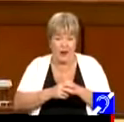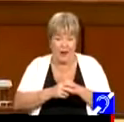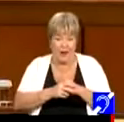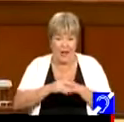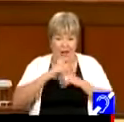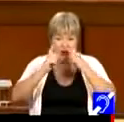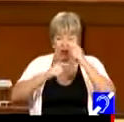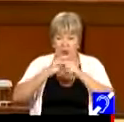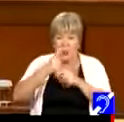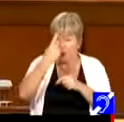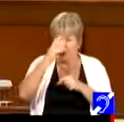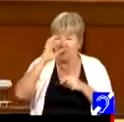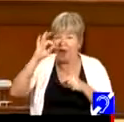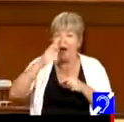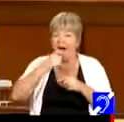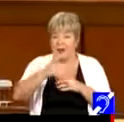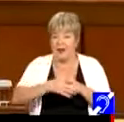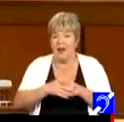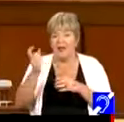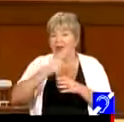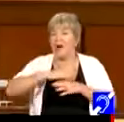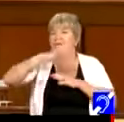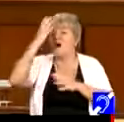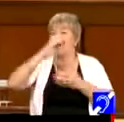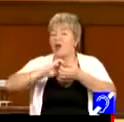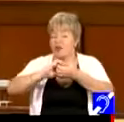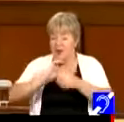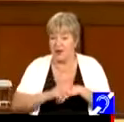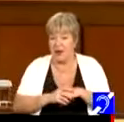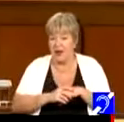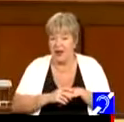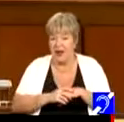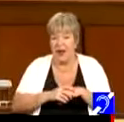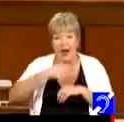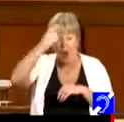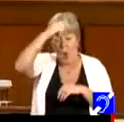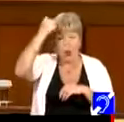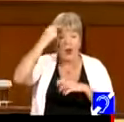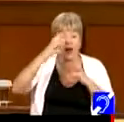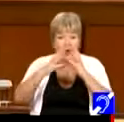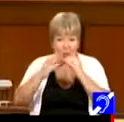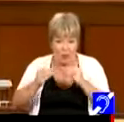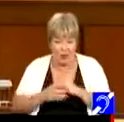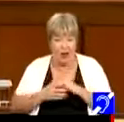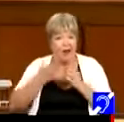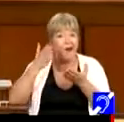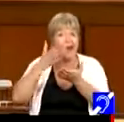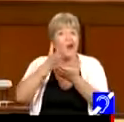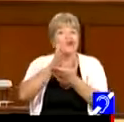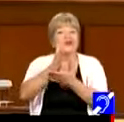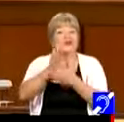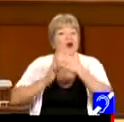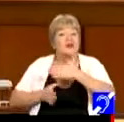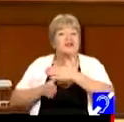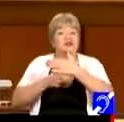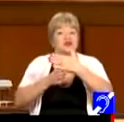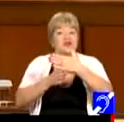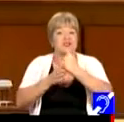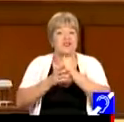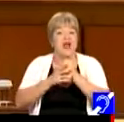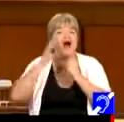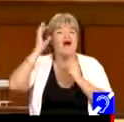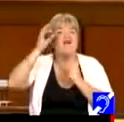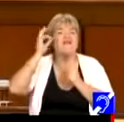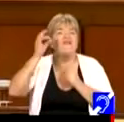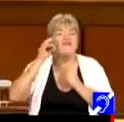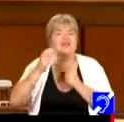După un secol de la Marea Unire, coroana română continuă să susțină